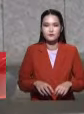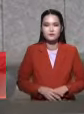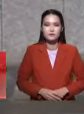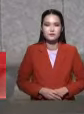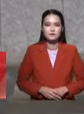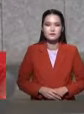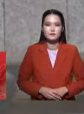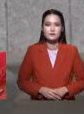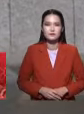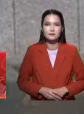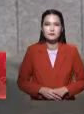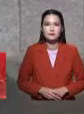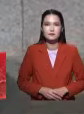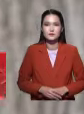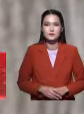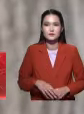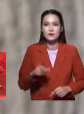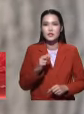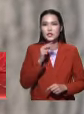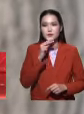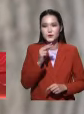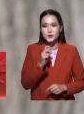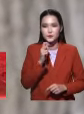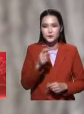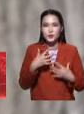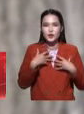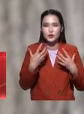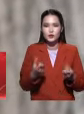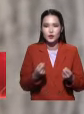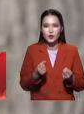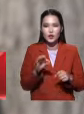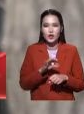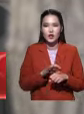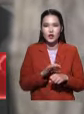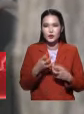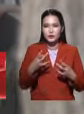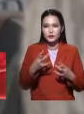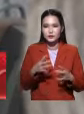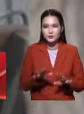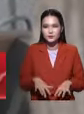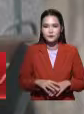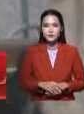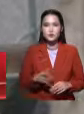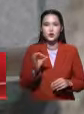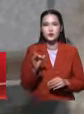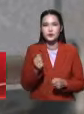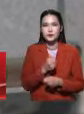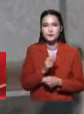Сізге шоколад, спасибо. Денсаулығыңыз мықты болсын, ауырмаңыз. Келіңіз тағы да бір құшақтайын.